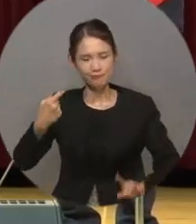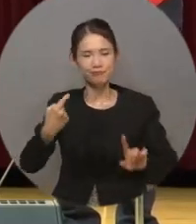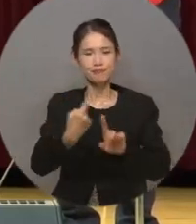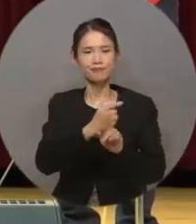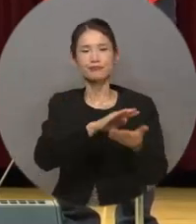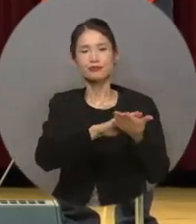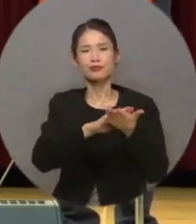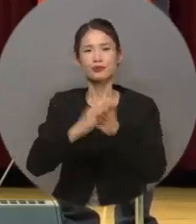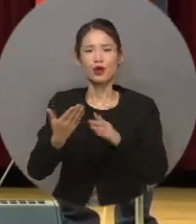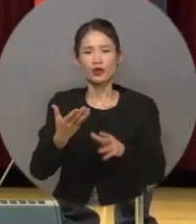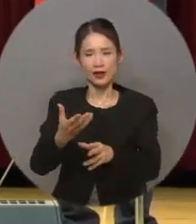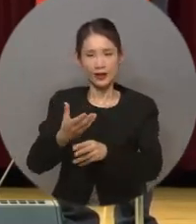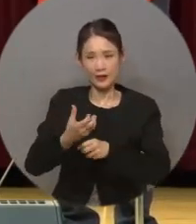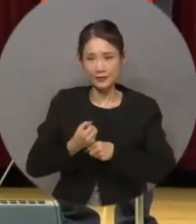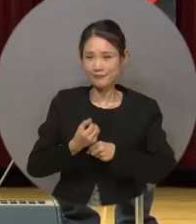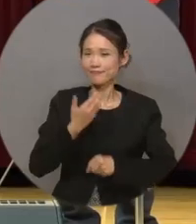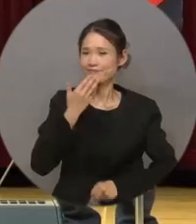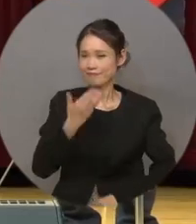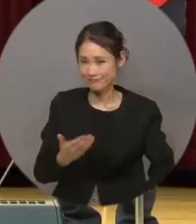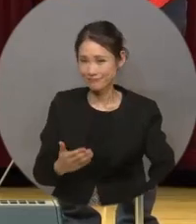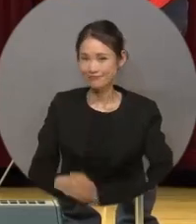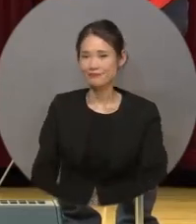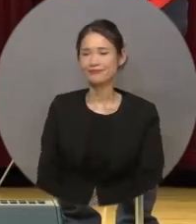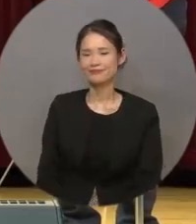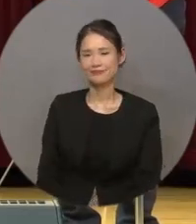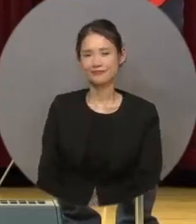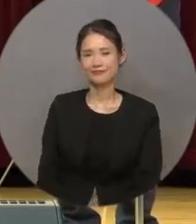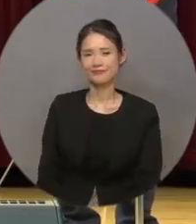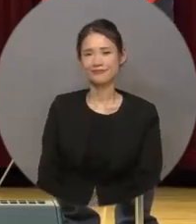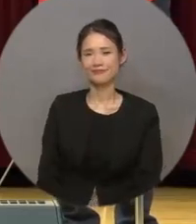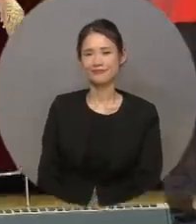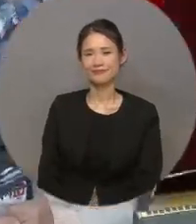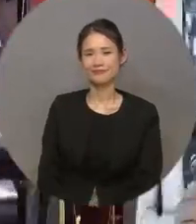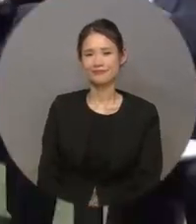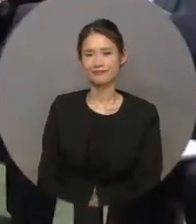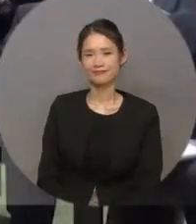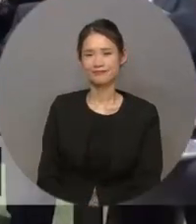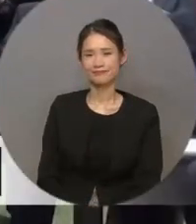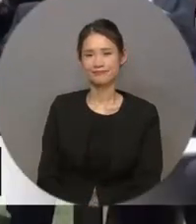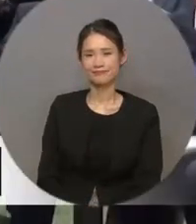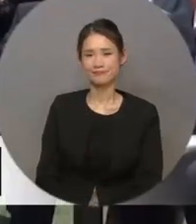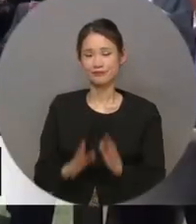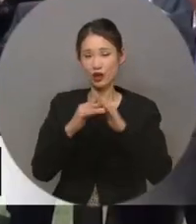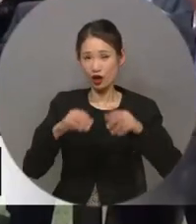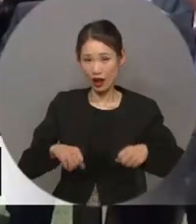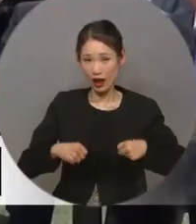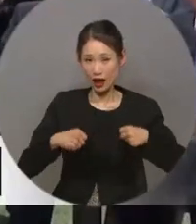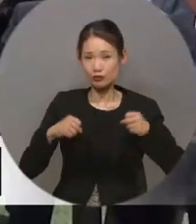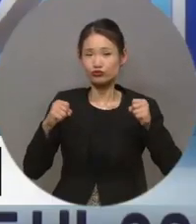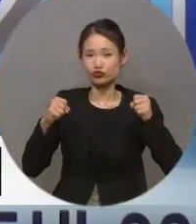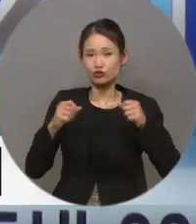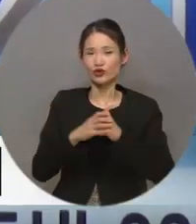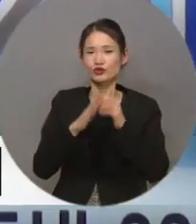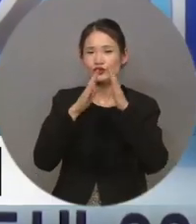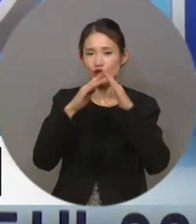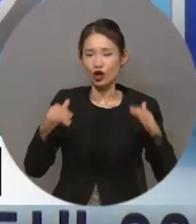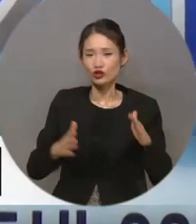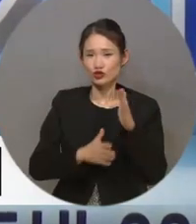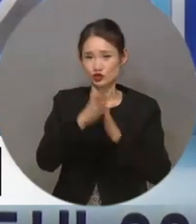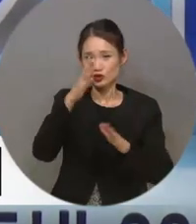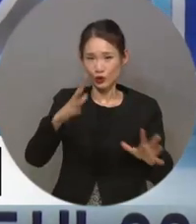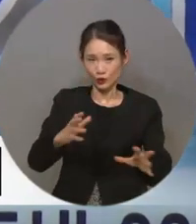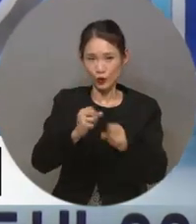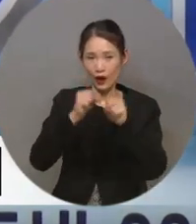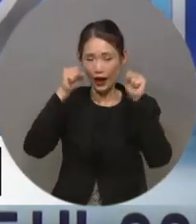우선되어야 앞당길 수 있습니다. 복지TV 경기방송 정선입니다. 전라북도 전주시 종합경기장에서 지난